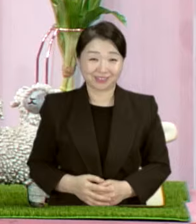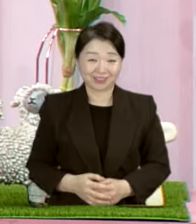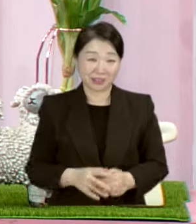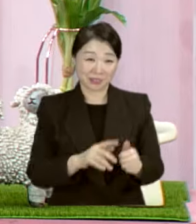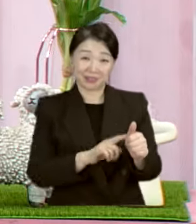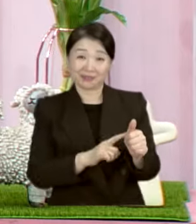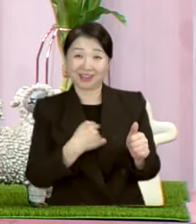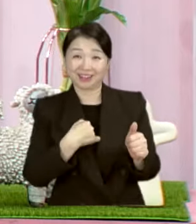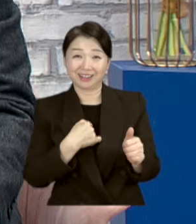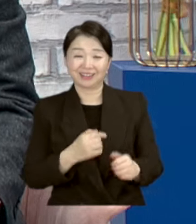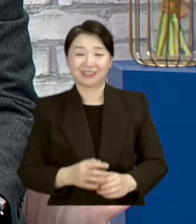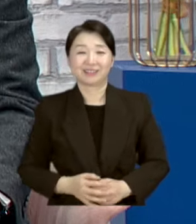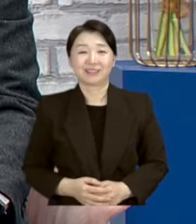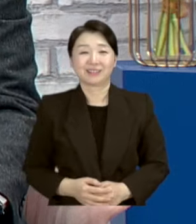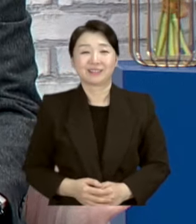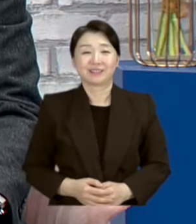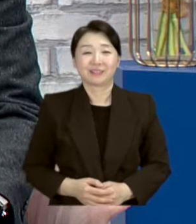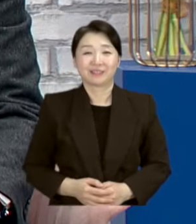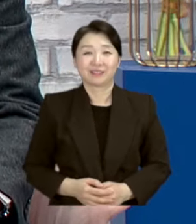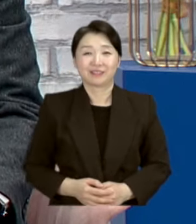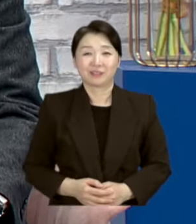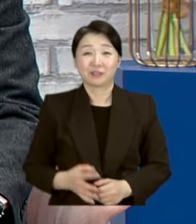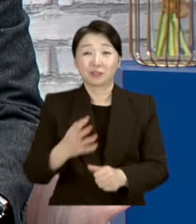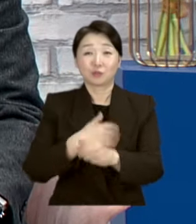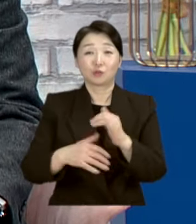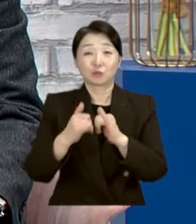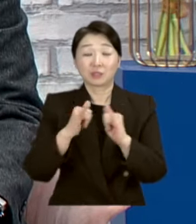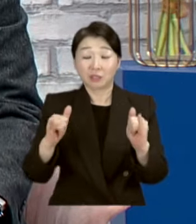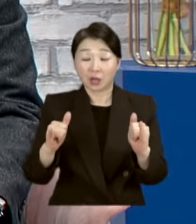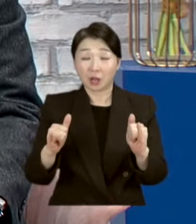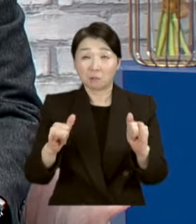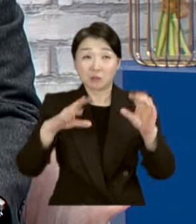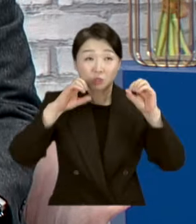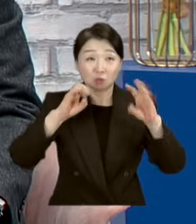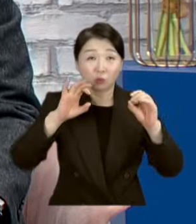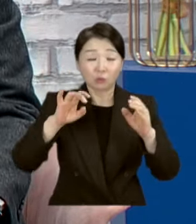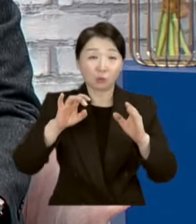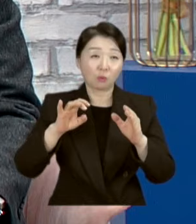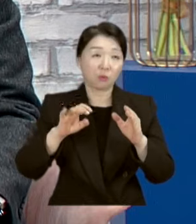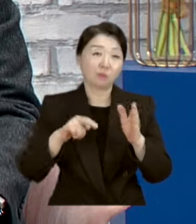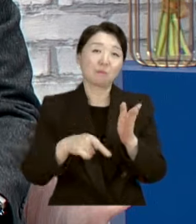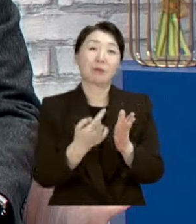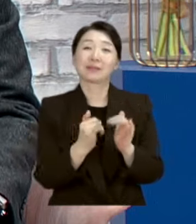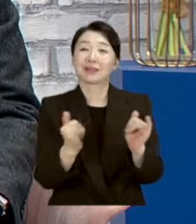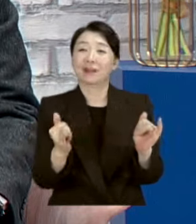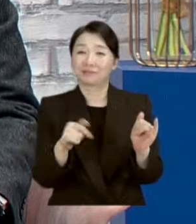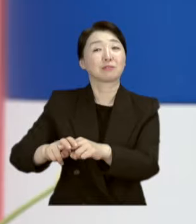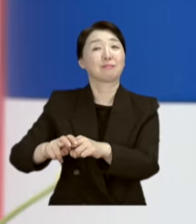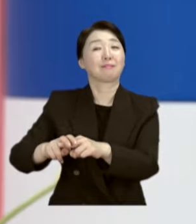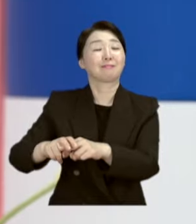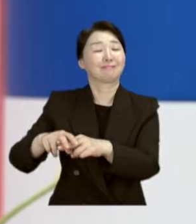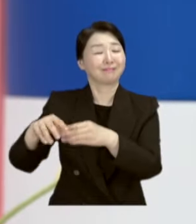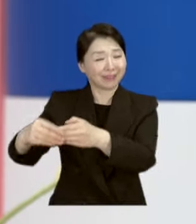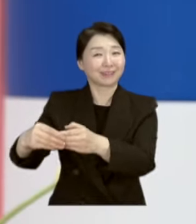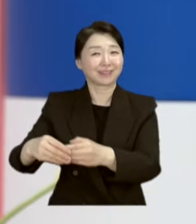선수가 네. 지금 제가 처음에 얘기했잖아요. 주위 사람들 100여 명을 전도한